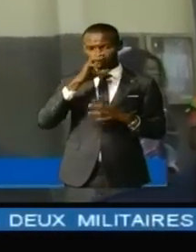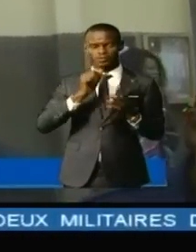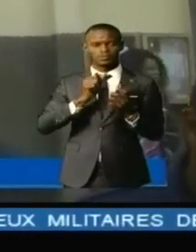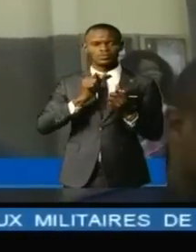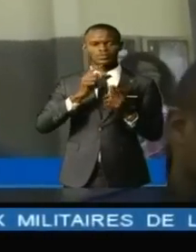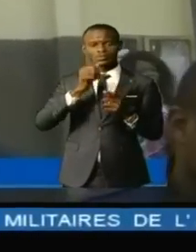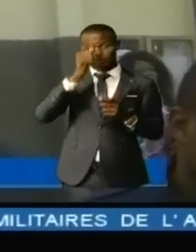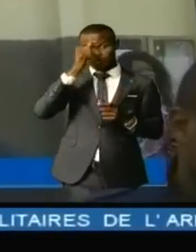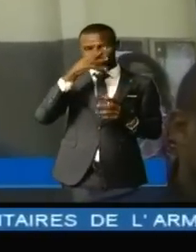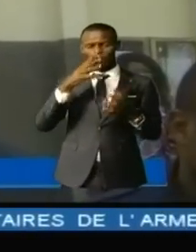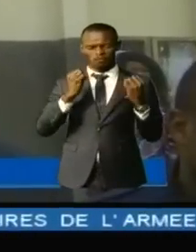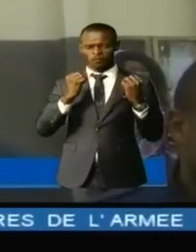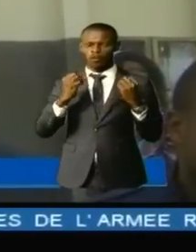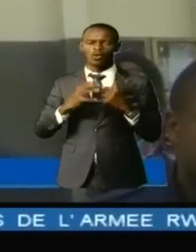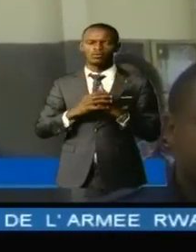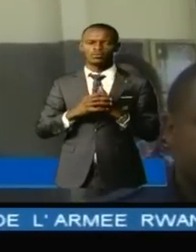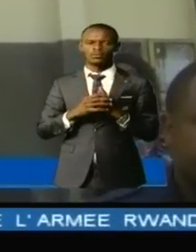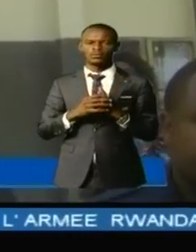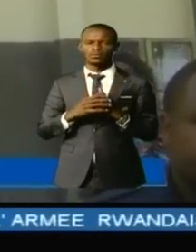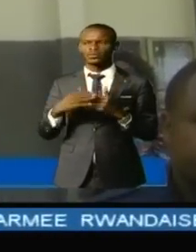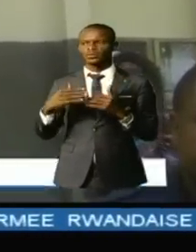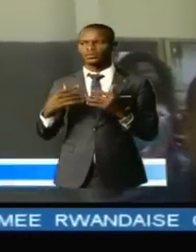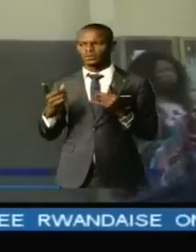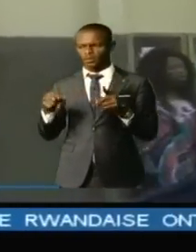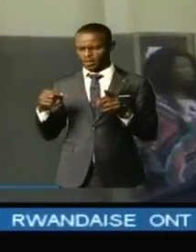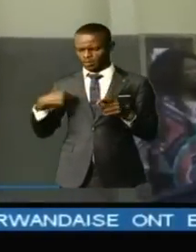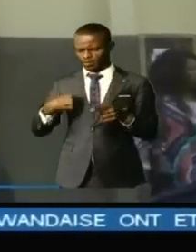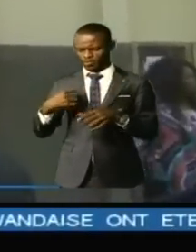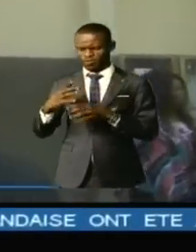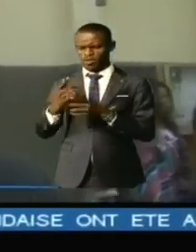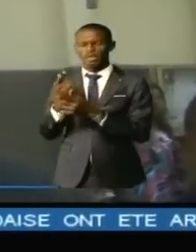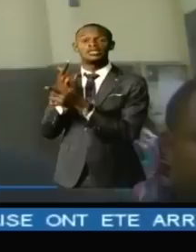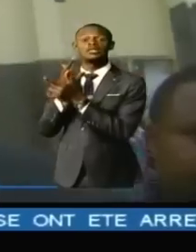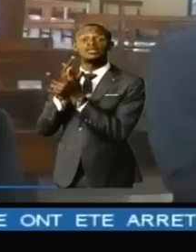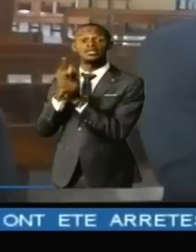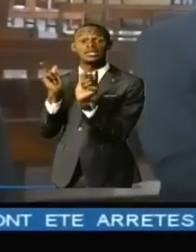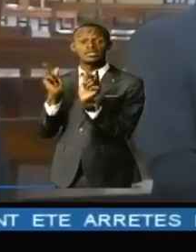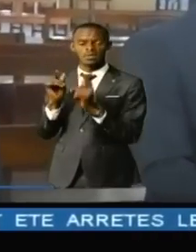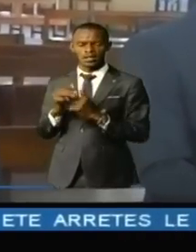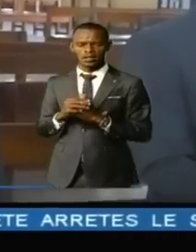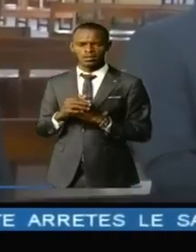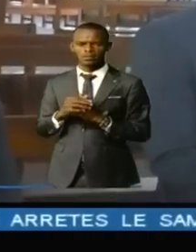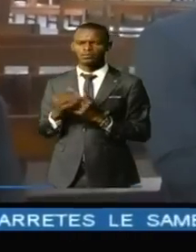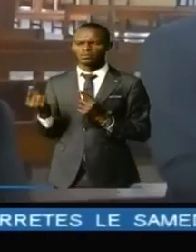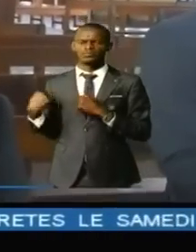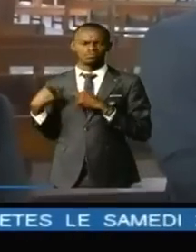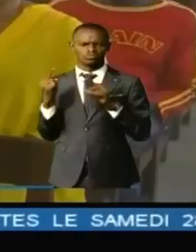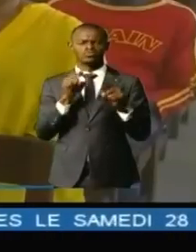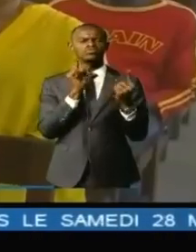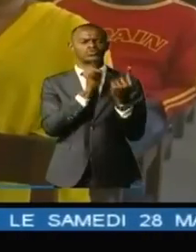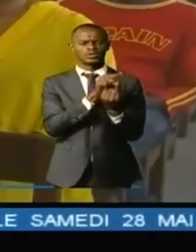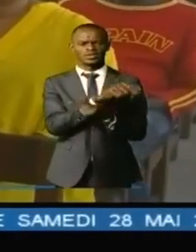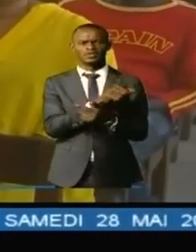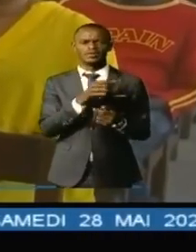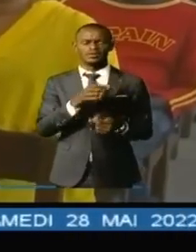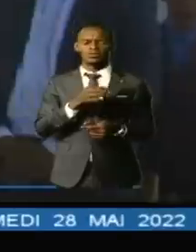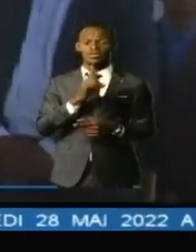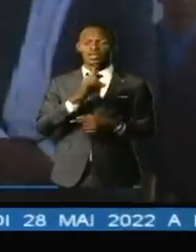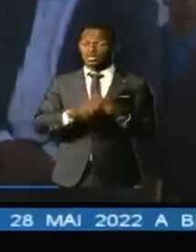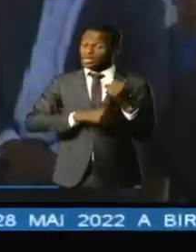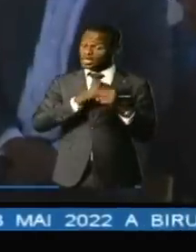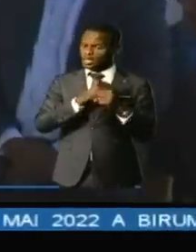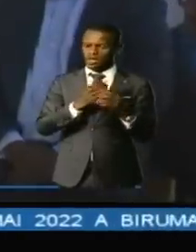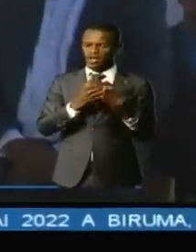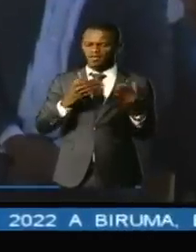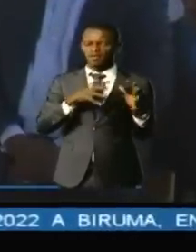lui en prison. Après ma libération, je suis allé rester chez lui. On a fait presque une année avant que j'aille en exil. Je